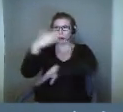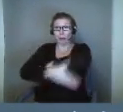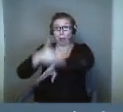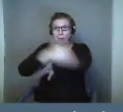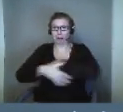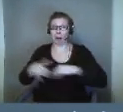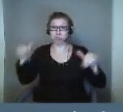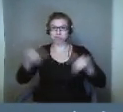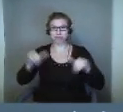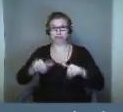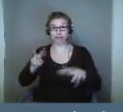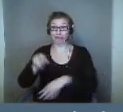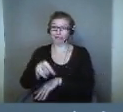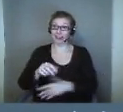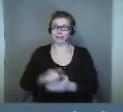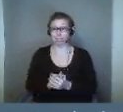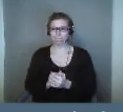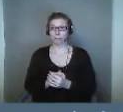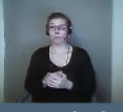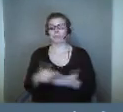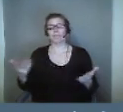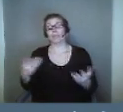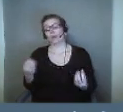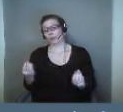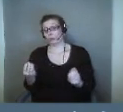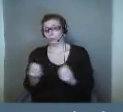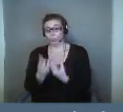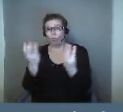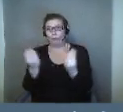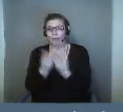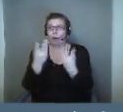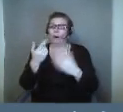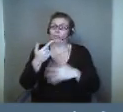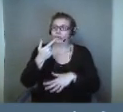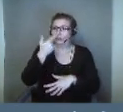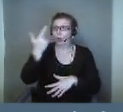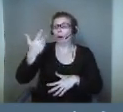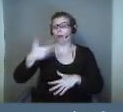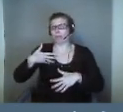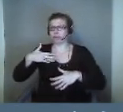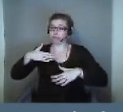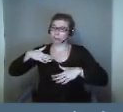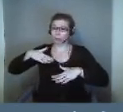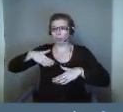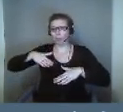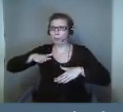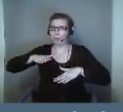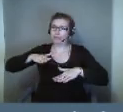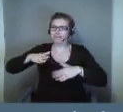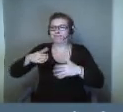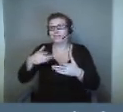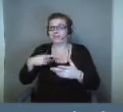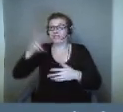Très souvent, avec des moyens limités, parce qu'on entend parler de moyens financiers, de moyens humains, nos budgets sont